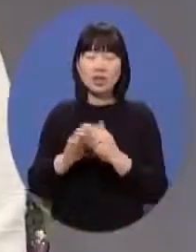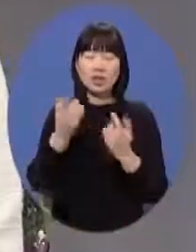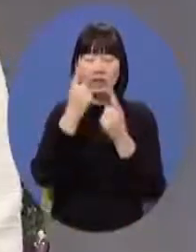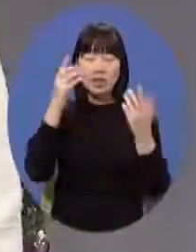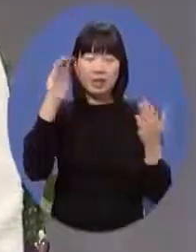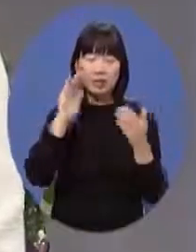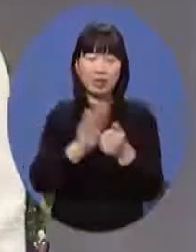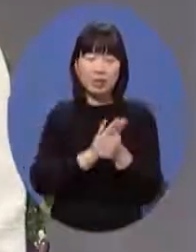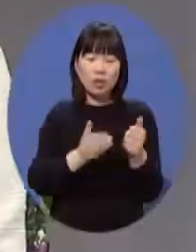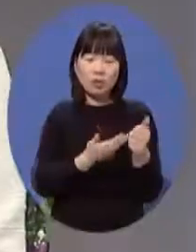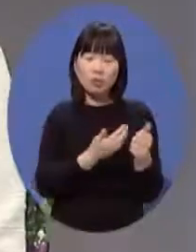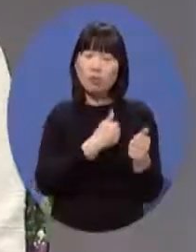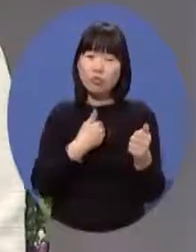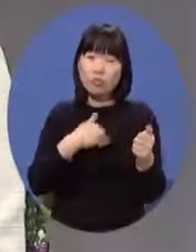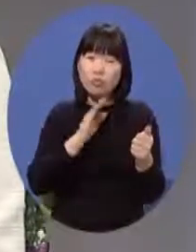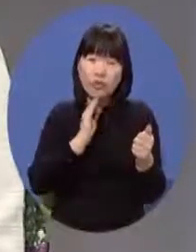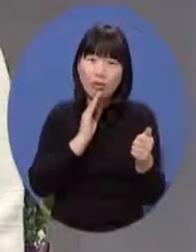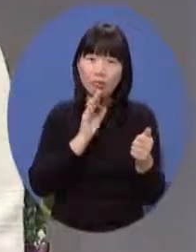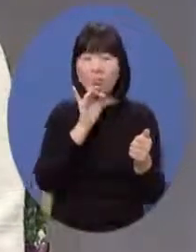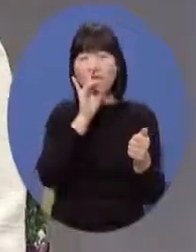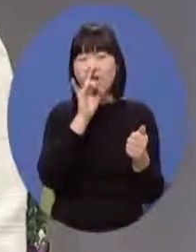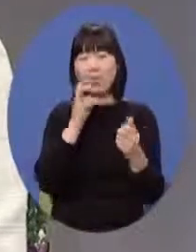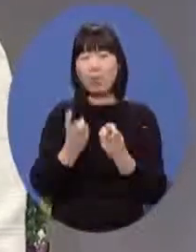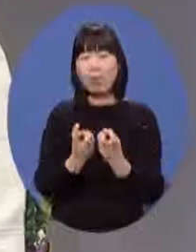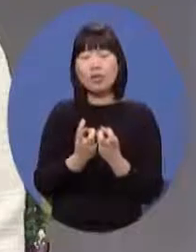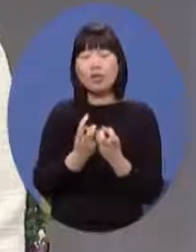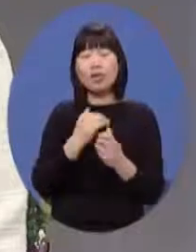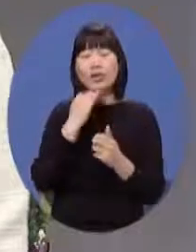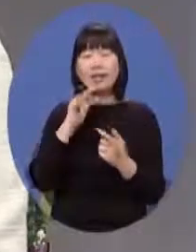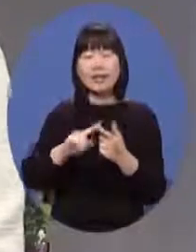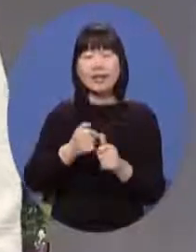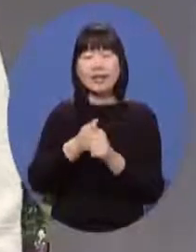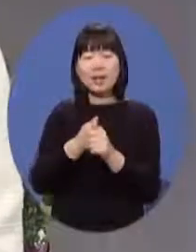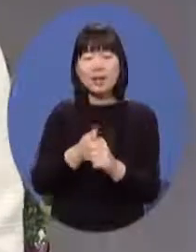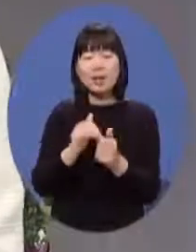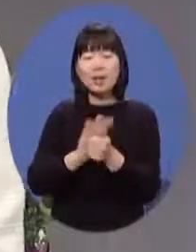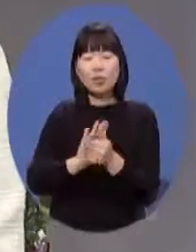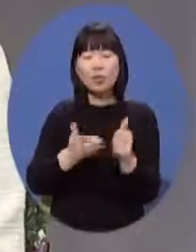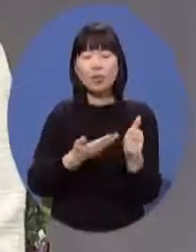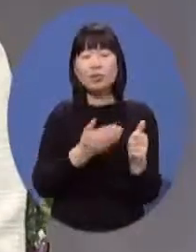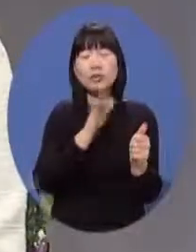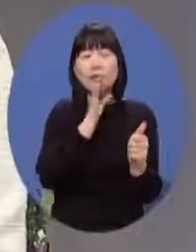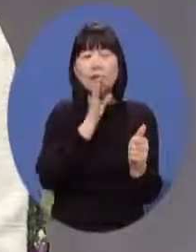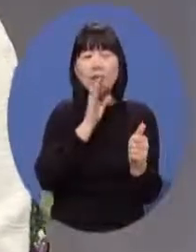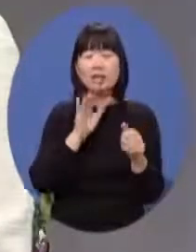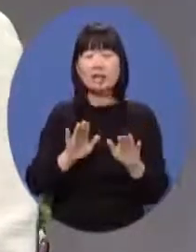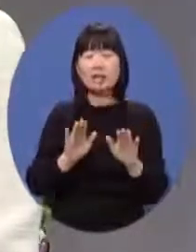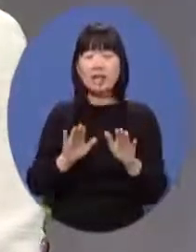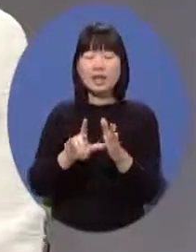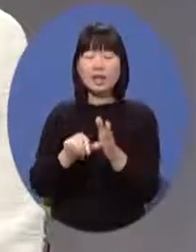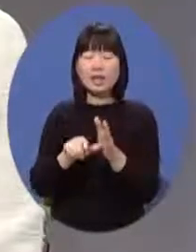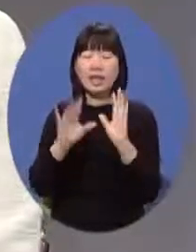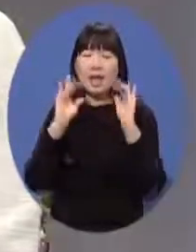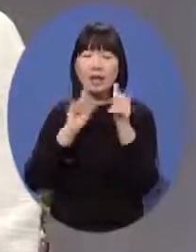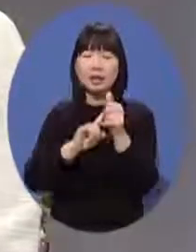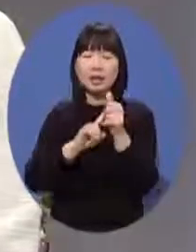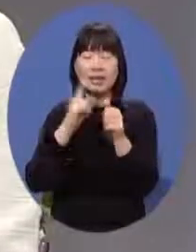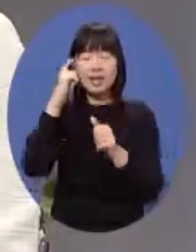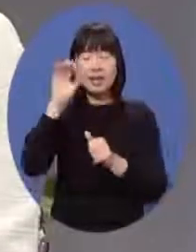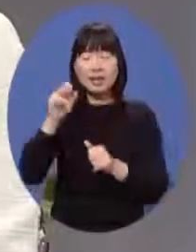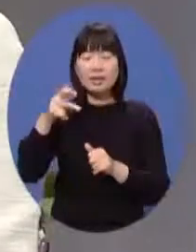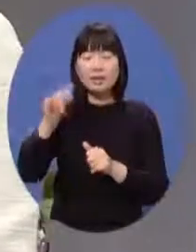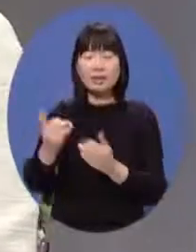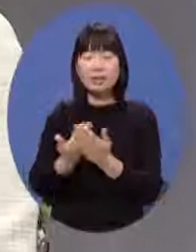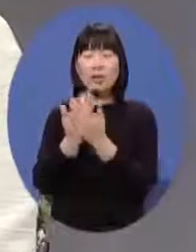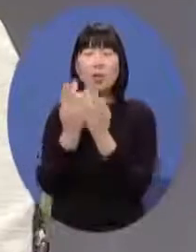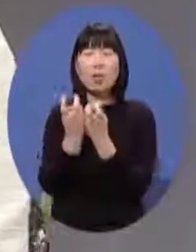대학생 위로하듯이 하면 됩니까? 안 안 되겠죠. 되죠. 어떻게 해야 돼요? 연령에 맞게끔 위로해야 되겠죠. 그러면 이 시기에 아이들이 이 인지